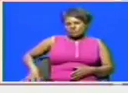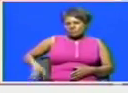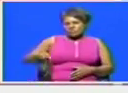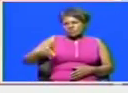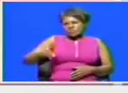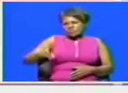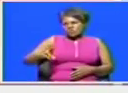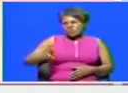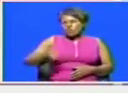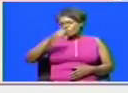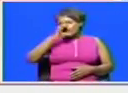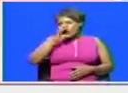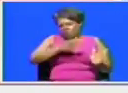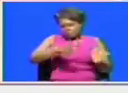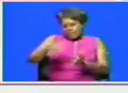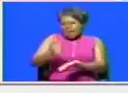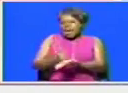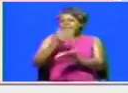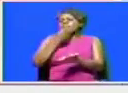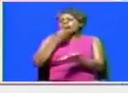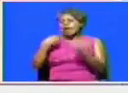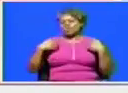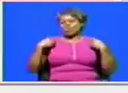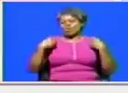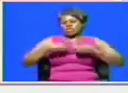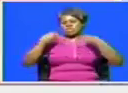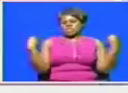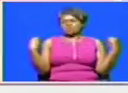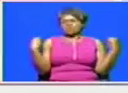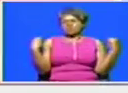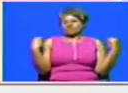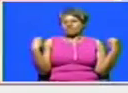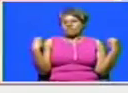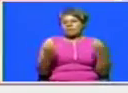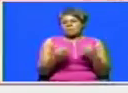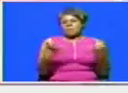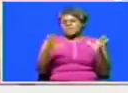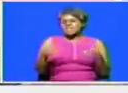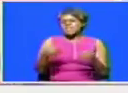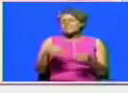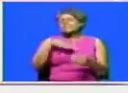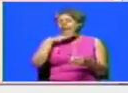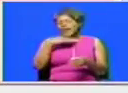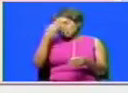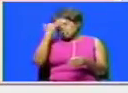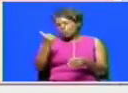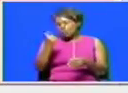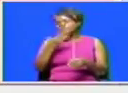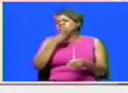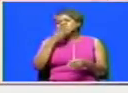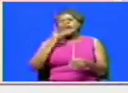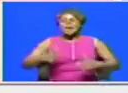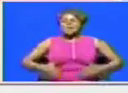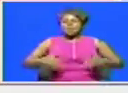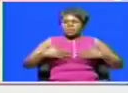Weka mambo ya kunywa kando, msaidie umvue hizo nguo, mpatie maji ya kunywa, manake wengi wanapata heart attack, mtu anakufia kitandani kwa sababu ya pombe.